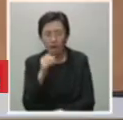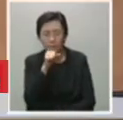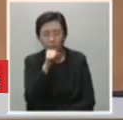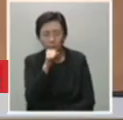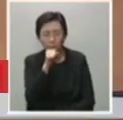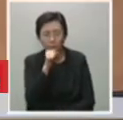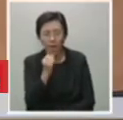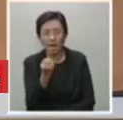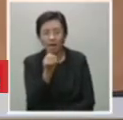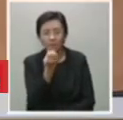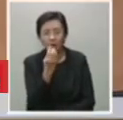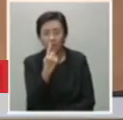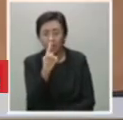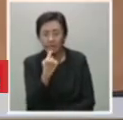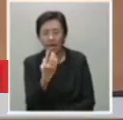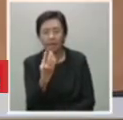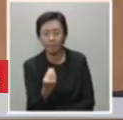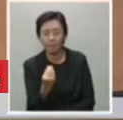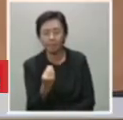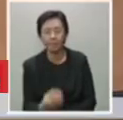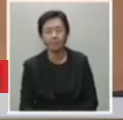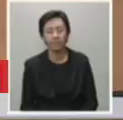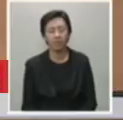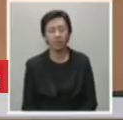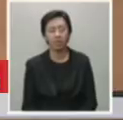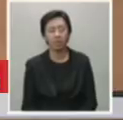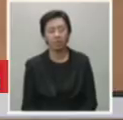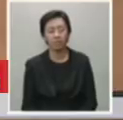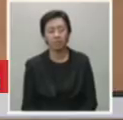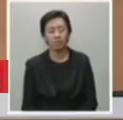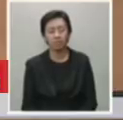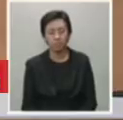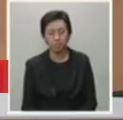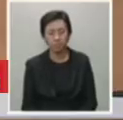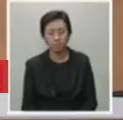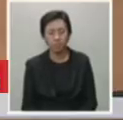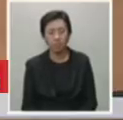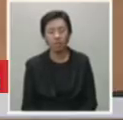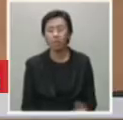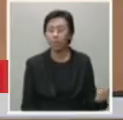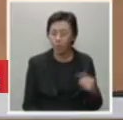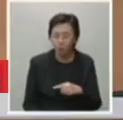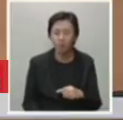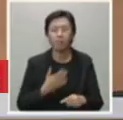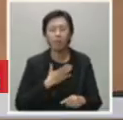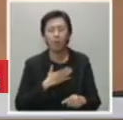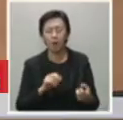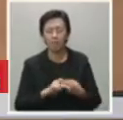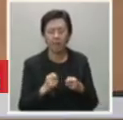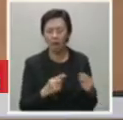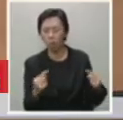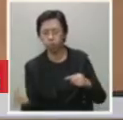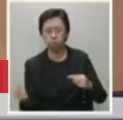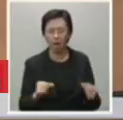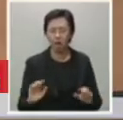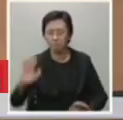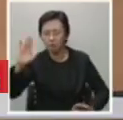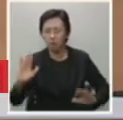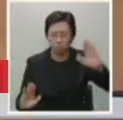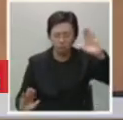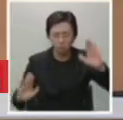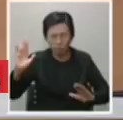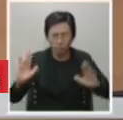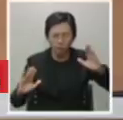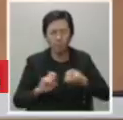ย แล้วท่านประธานครับ แล้วท่านจิรยุก็ย้อนกลับผมก็เลยกลัวมันจะประท้วงกันไปประท้วงกันมาเสียเวล